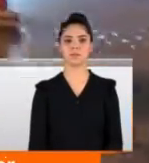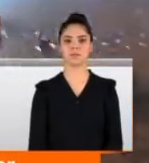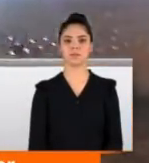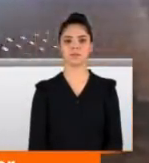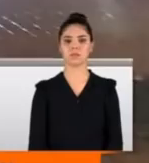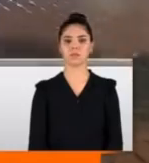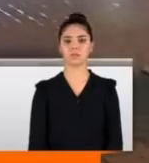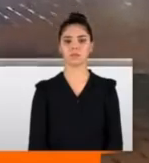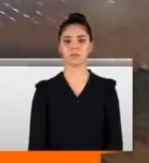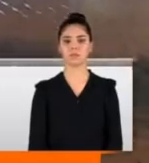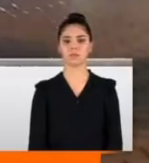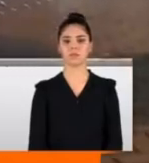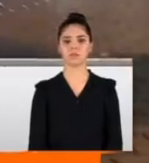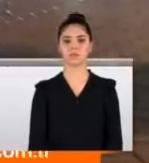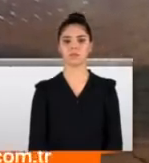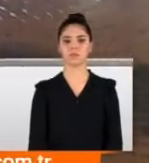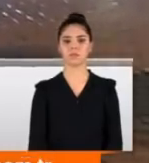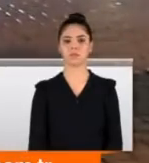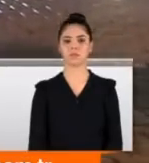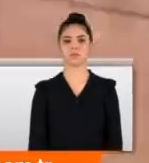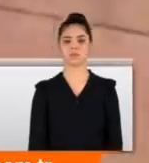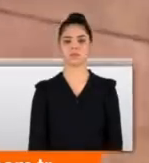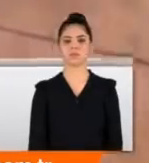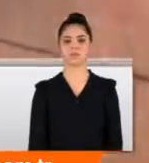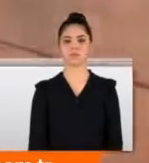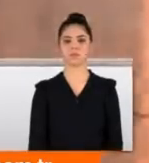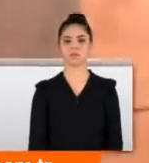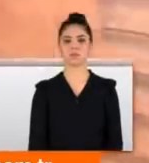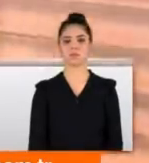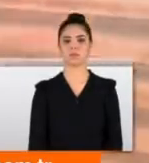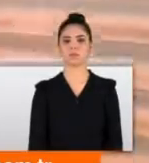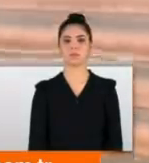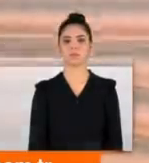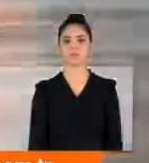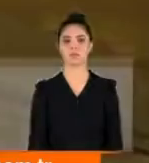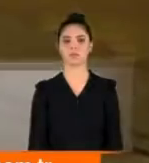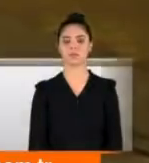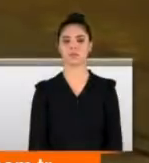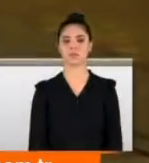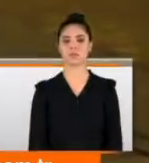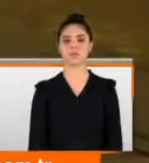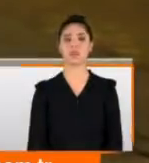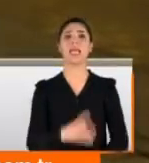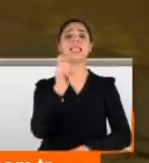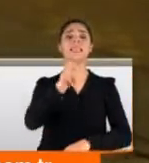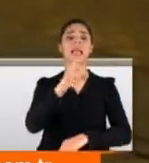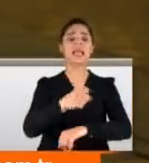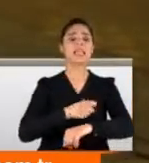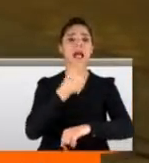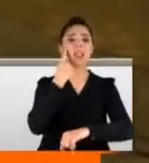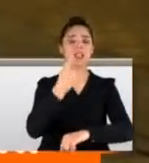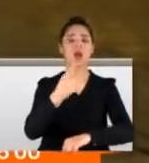Acele ediyorsunuz galiba. Evet, geç kaldık. Bir an önce para çekip gitmek istiyorum. Yasak başlamak üzere. Hemen bugün yetişiyoruz. 8 saat sürecek